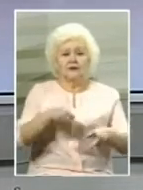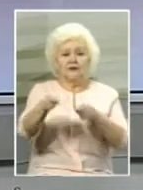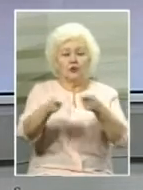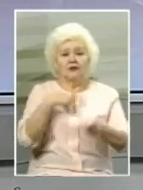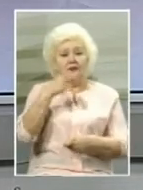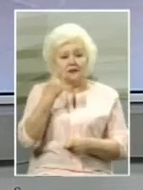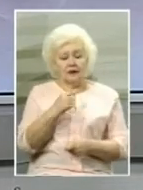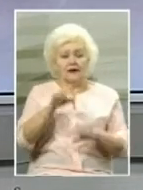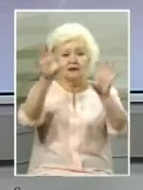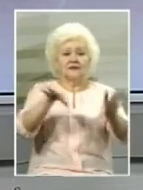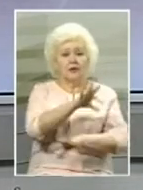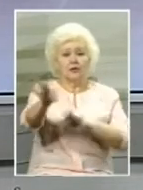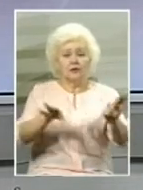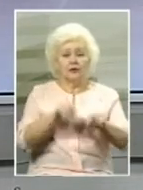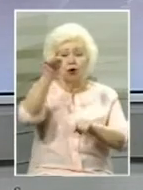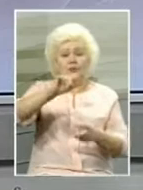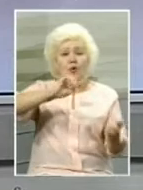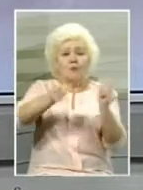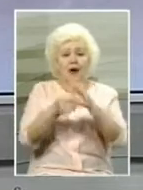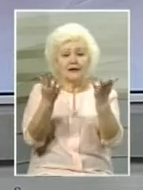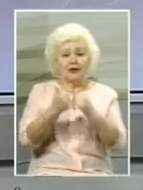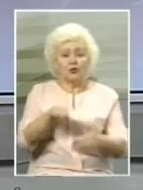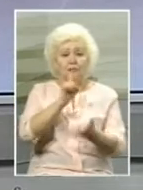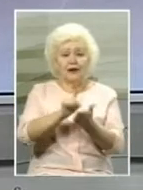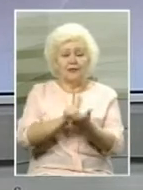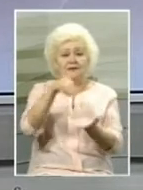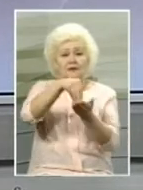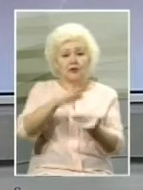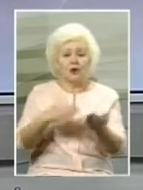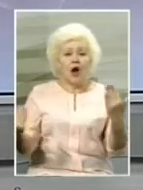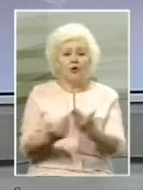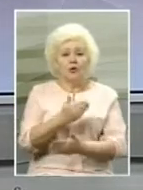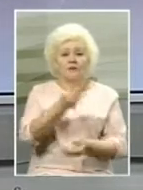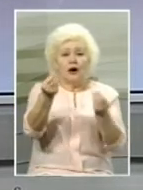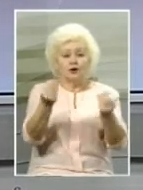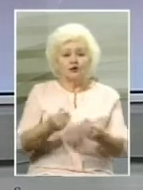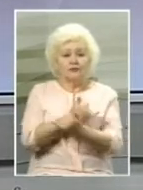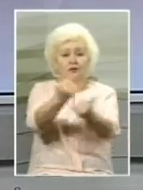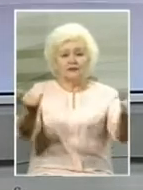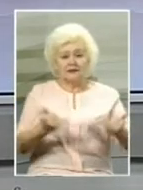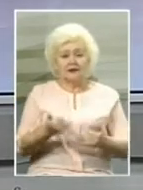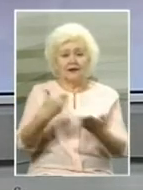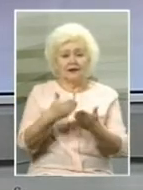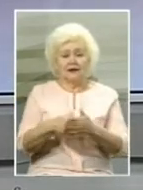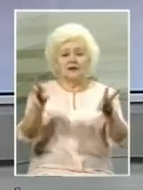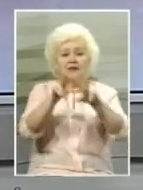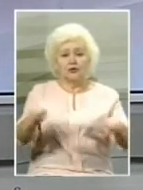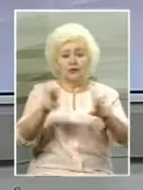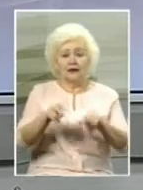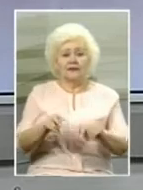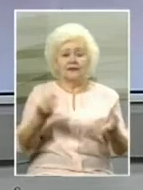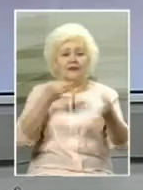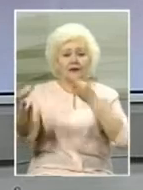управління кажуть, законопроект про перерахунок їм пенсій з урахуванням оновленого грошового забезпечення наразі розглядається в